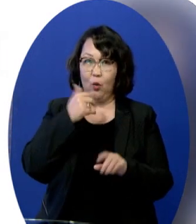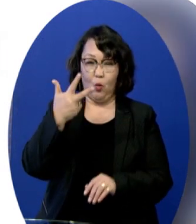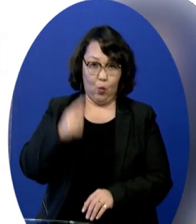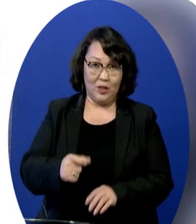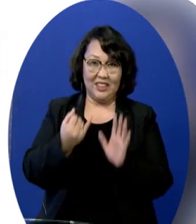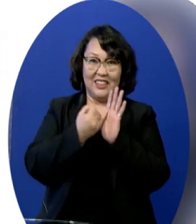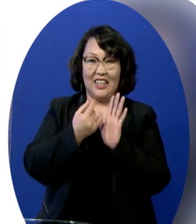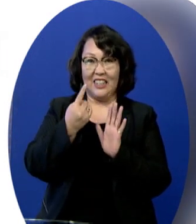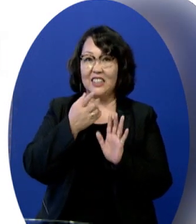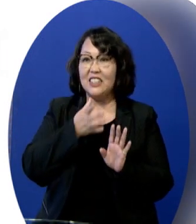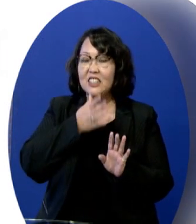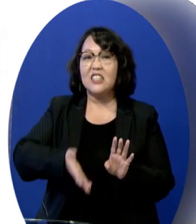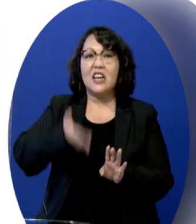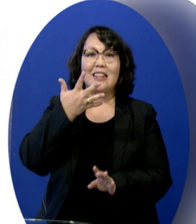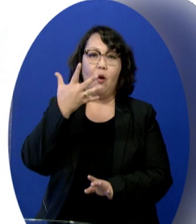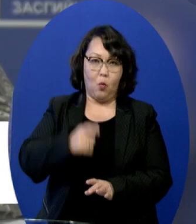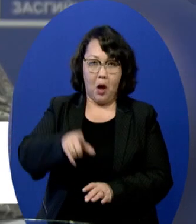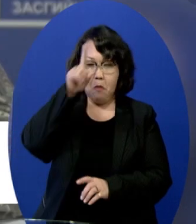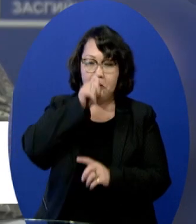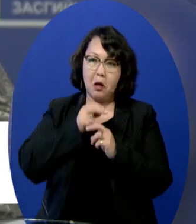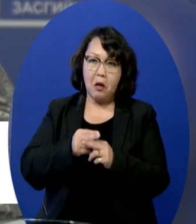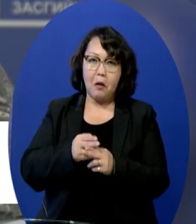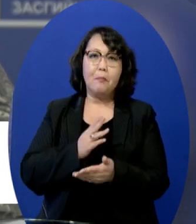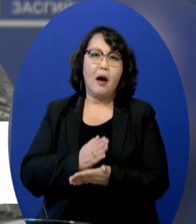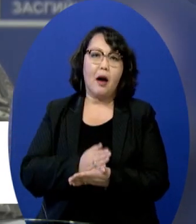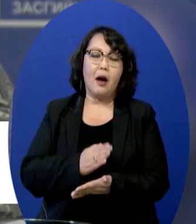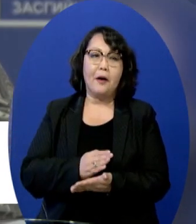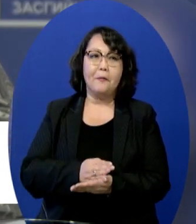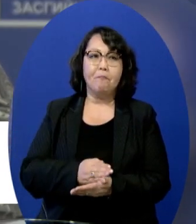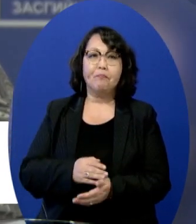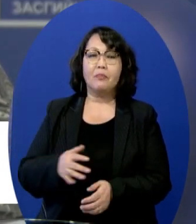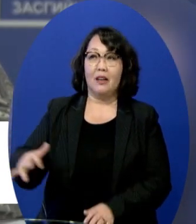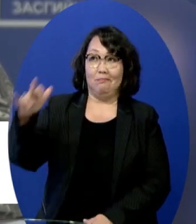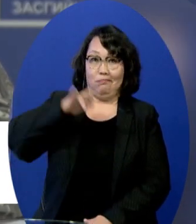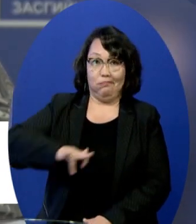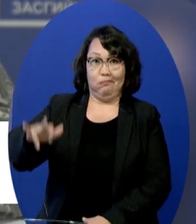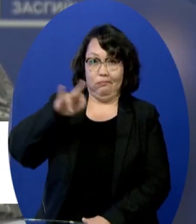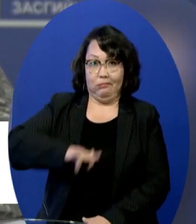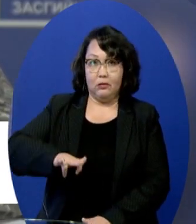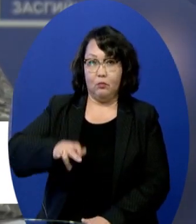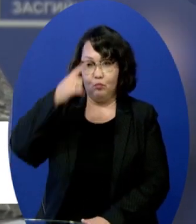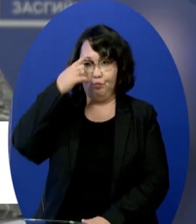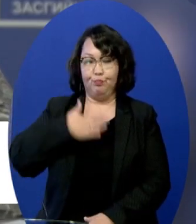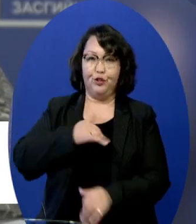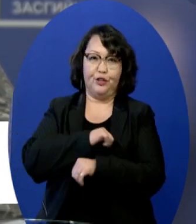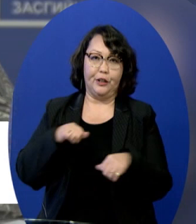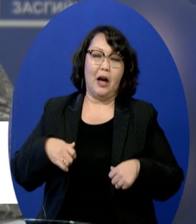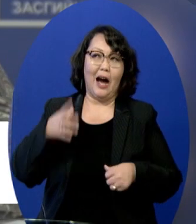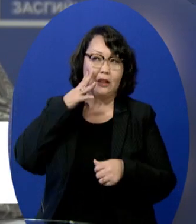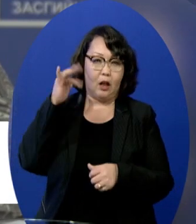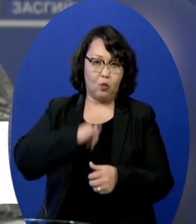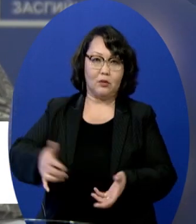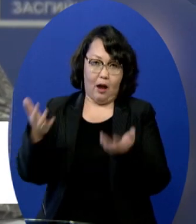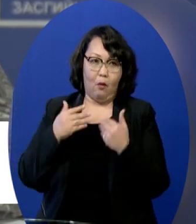настай 5 хүн бол эмчлэгдэж байгаа. Үндсэндээ одоо татаа авалт юм ажил өнөөдрөөс эхэлж байна. Энэ сард бид нар багтаагаад